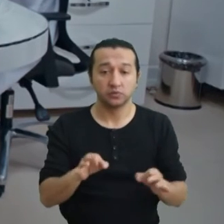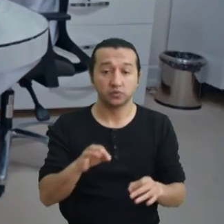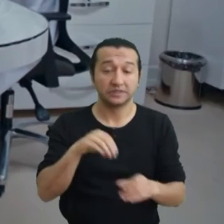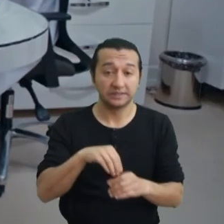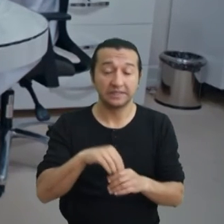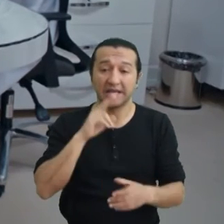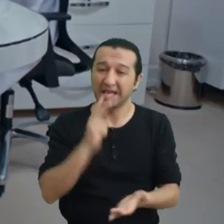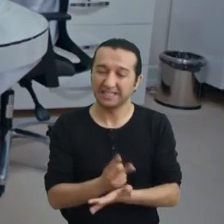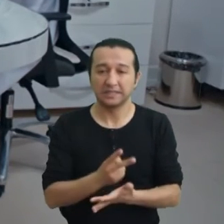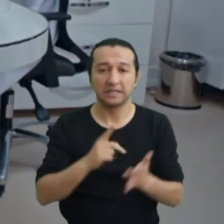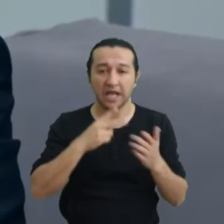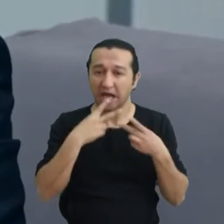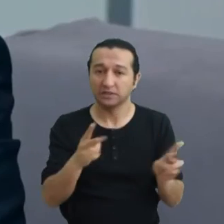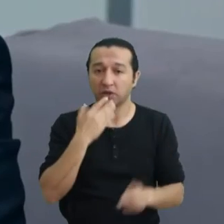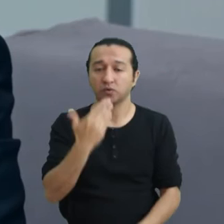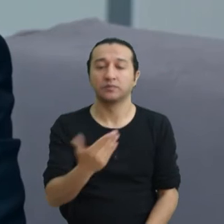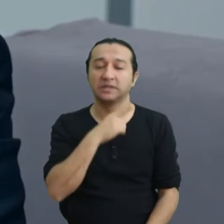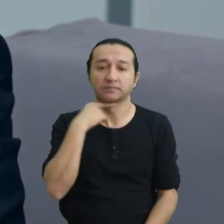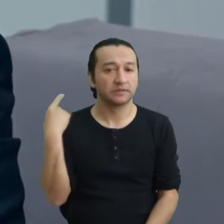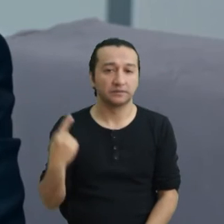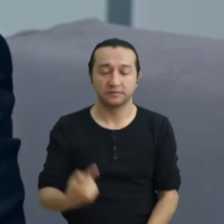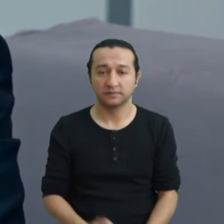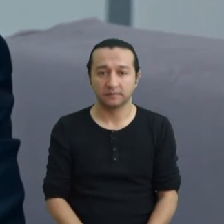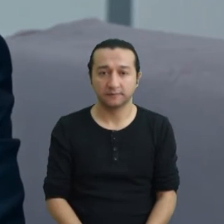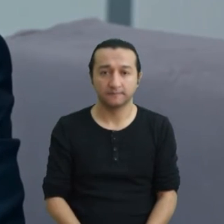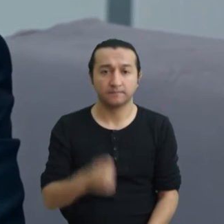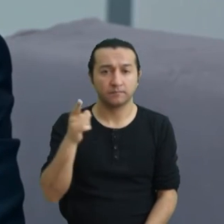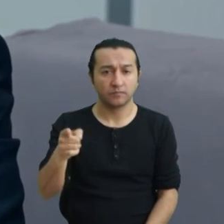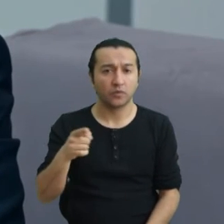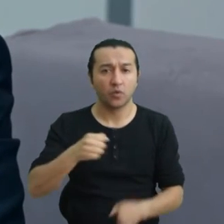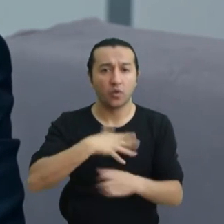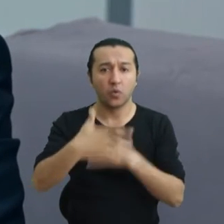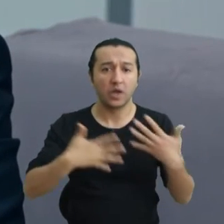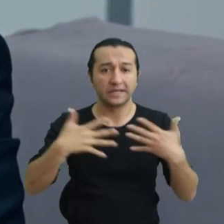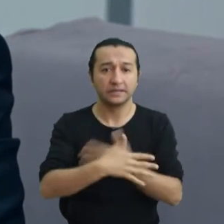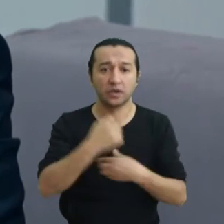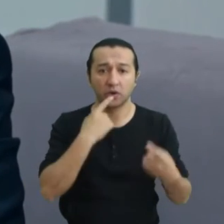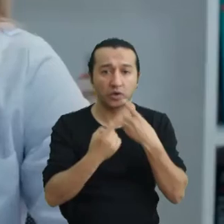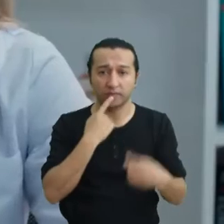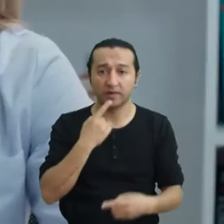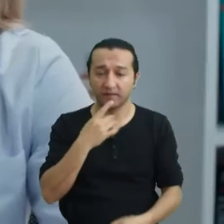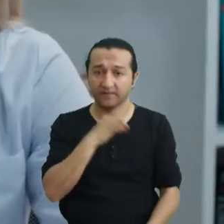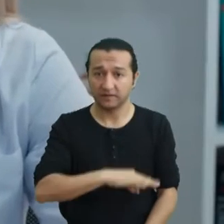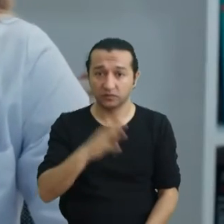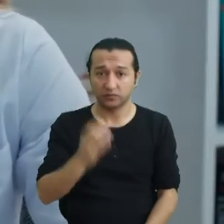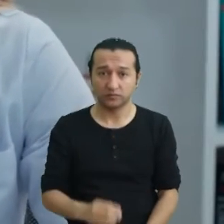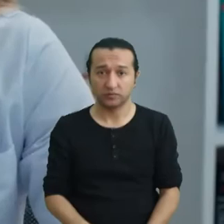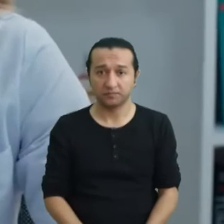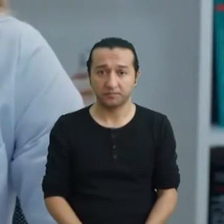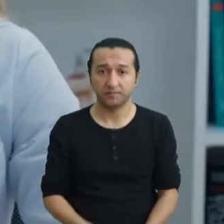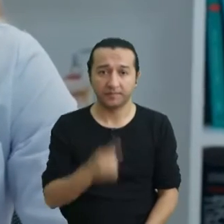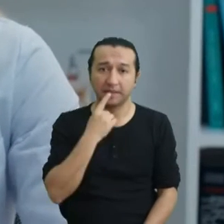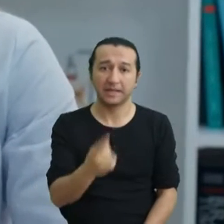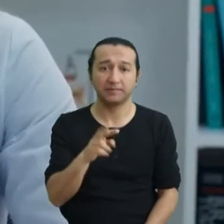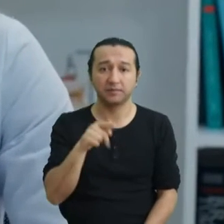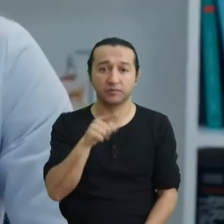durumda kesin bir şey söylemek mümkün değil. Peki olay gecesiyle ilgili konuşmamızın bir faydası olur mu?